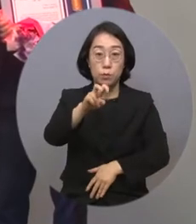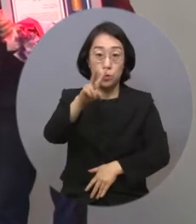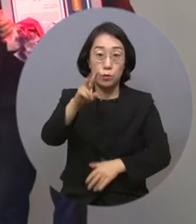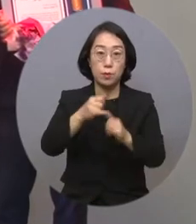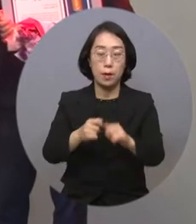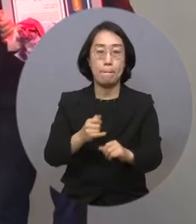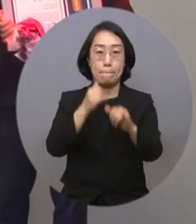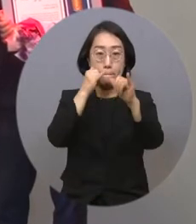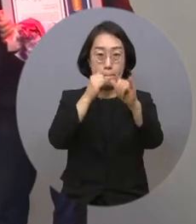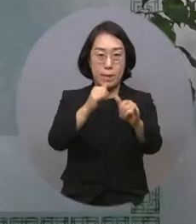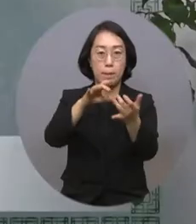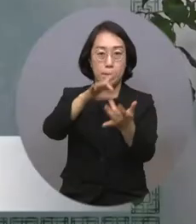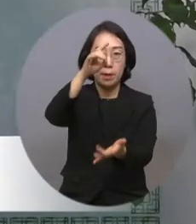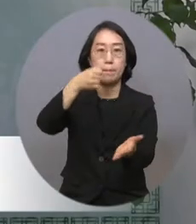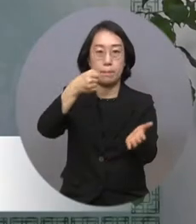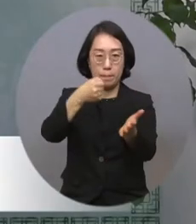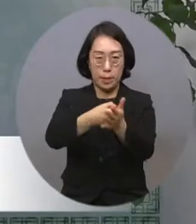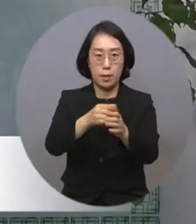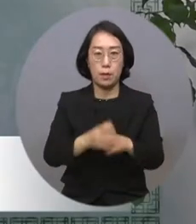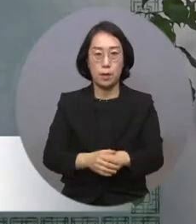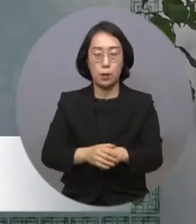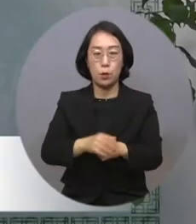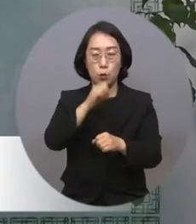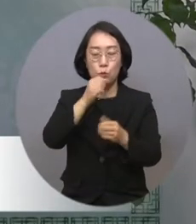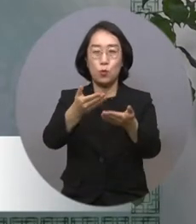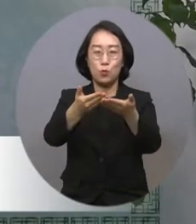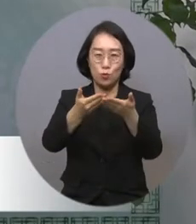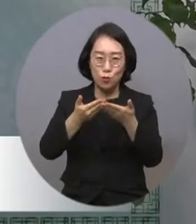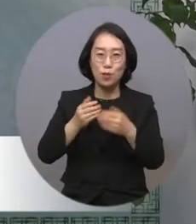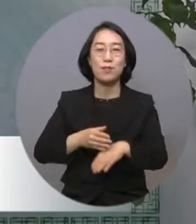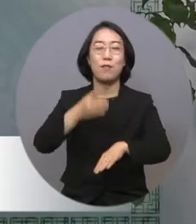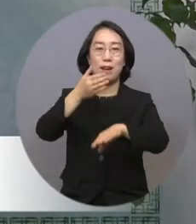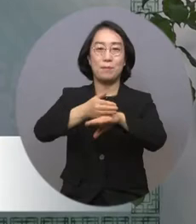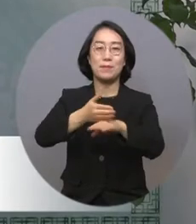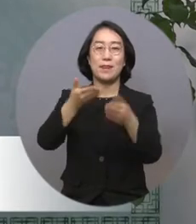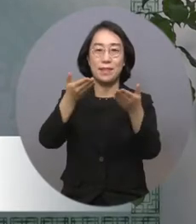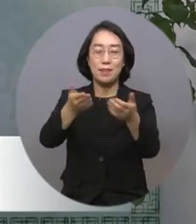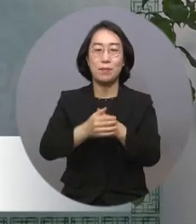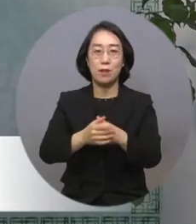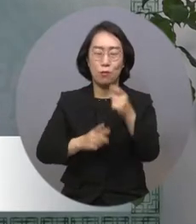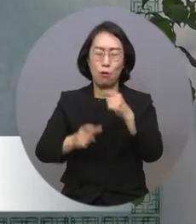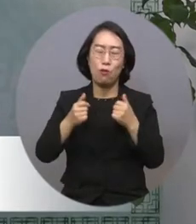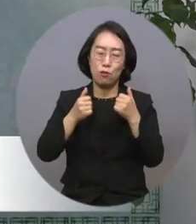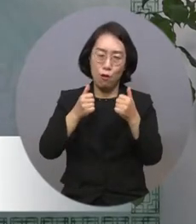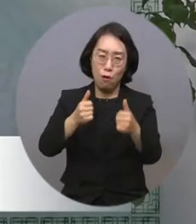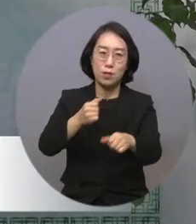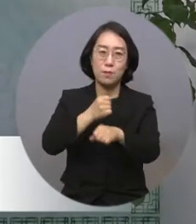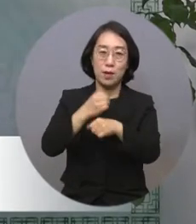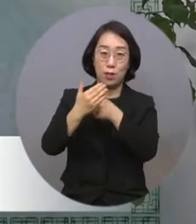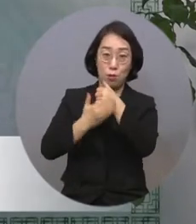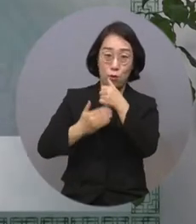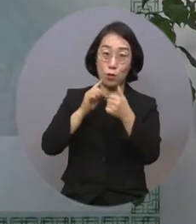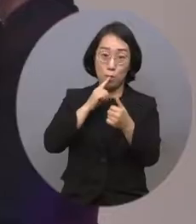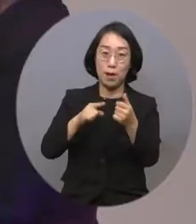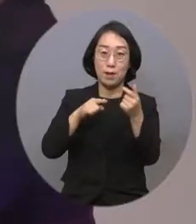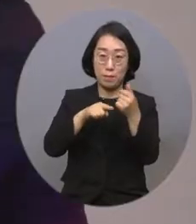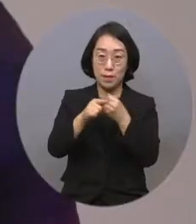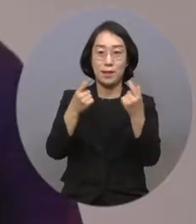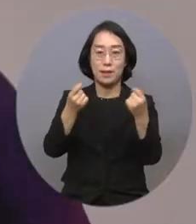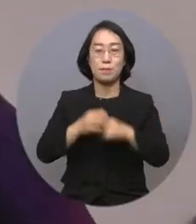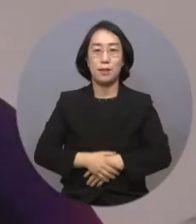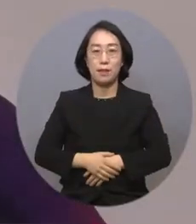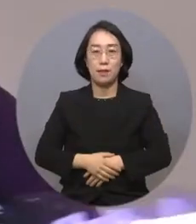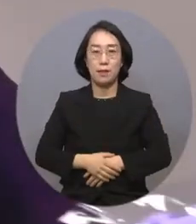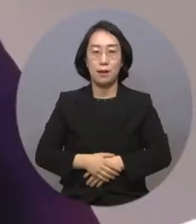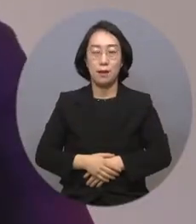최종 선정됐습니다. 좋은 상을 주셔서 감사합니다. 더 열심히 하라는 뜻으로 여기겠습니다.